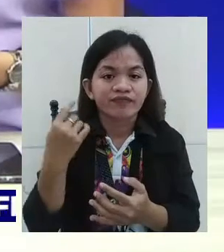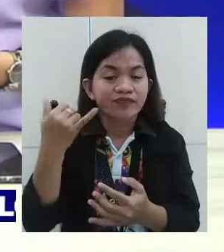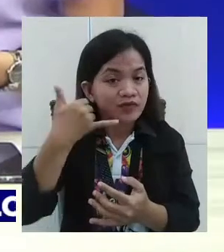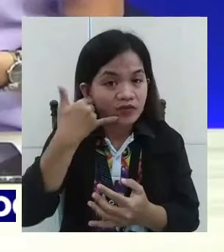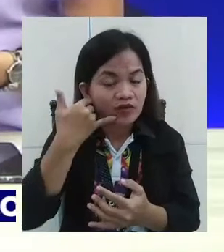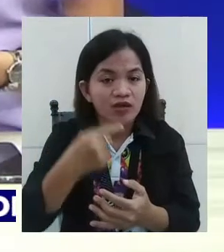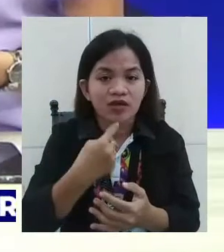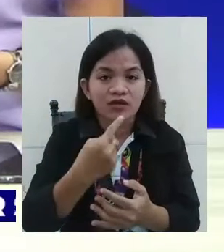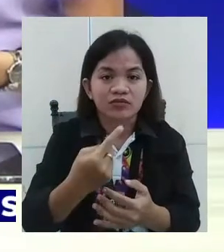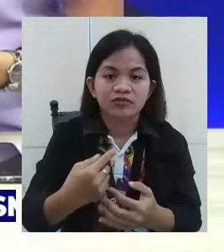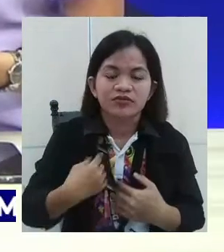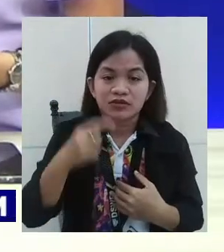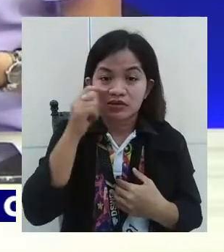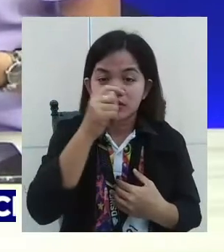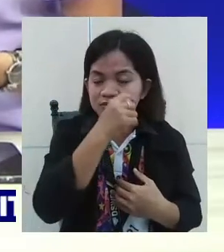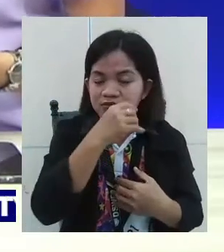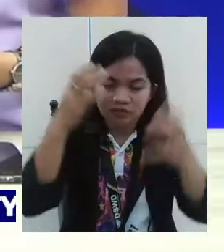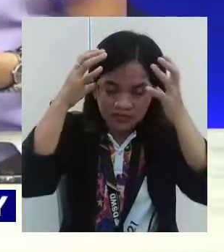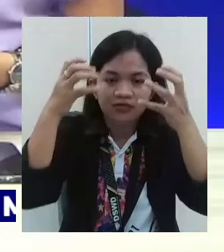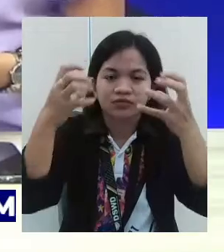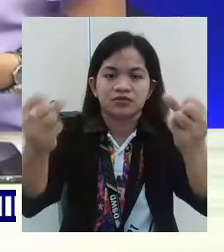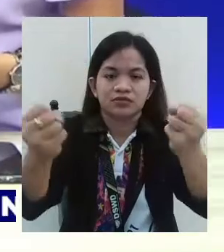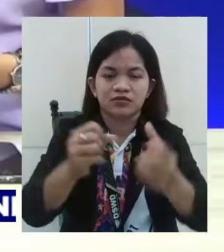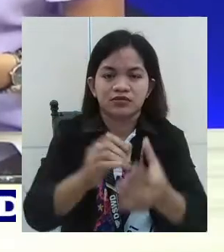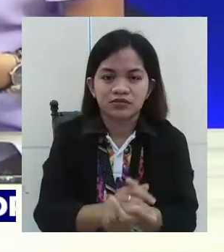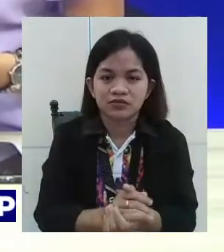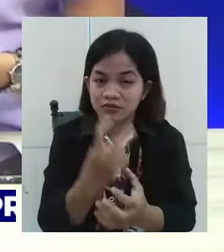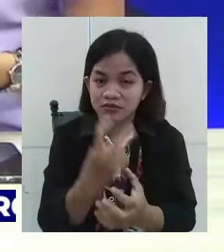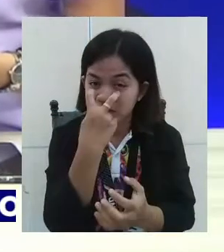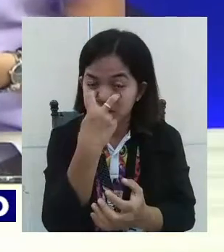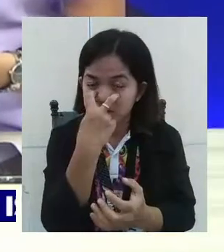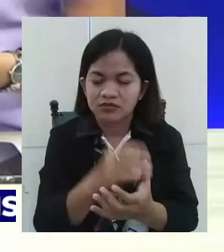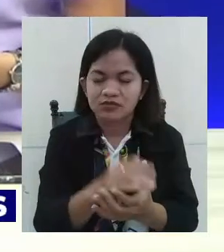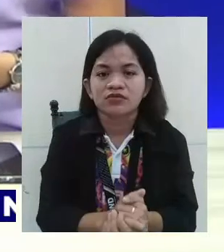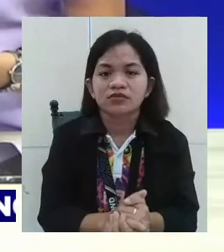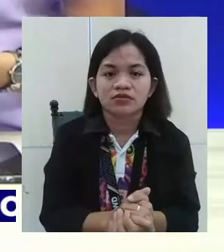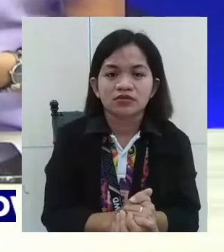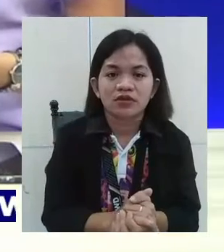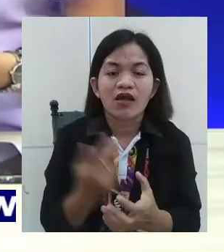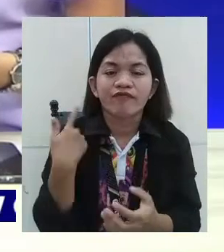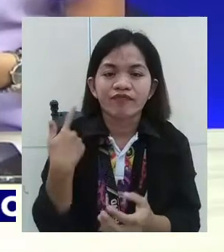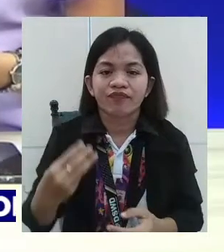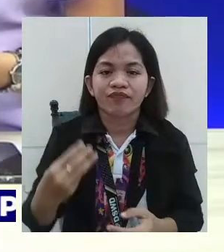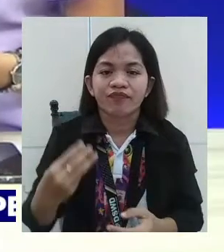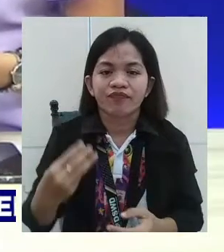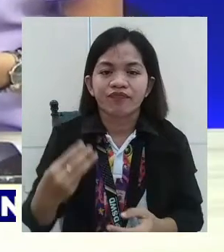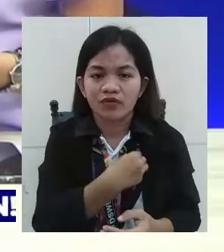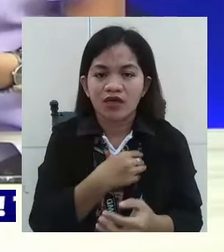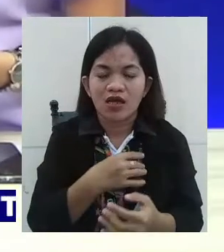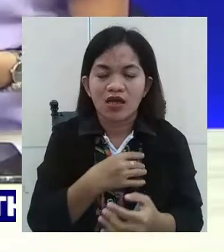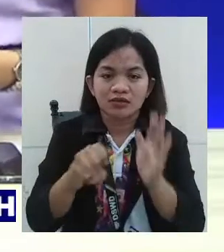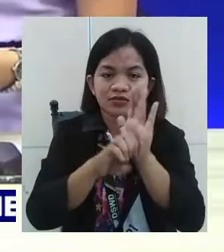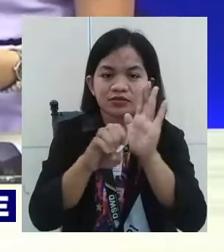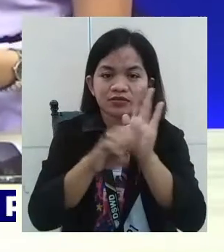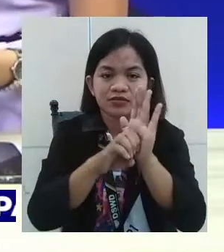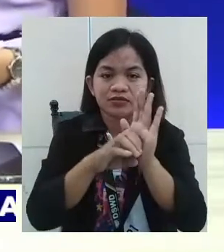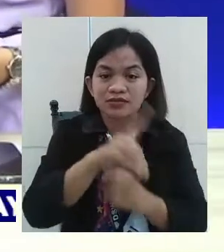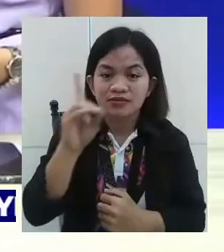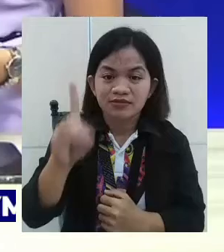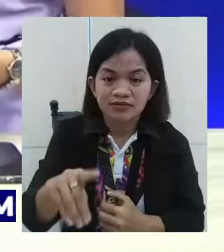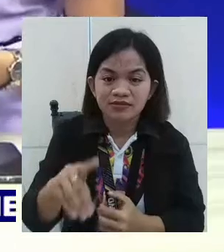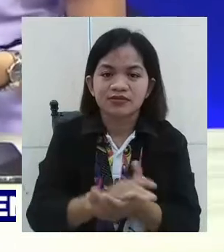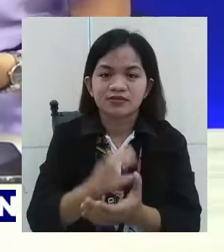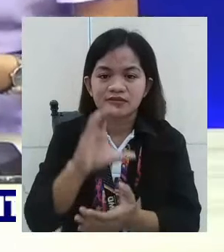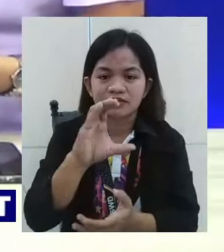the Philippine Federation of the Blind. So may mga member kami, halimbawa sa Davao, Cagayan de Oro, sa Cebu. Ang